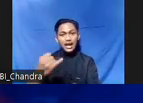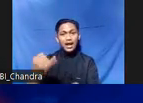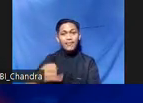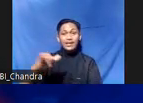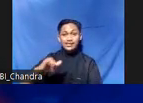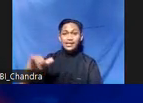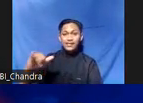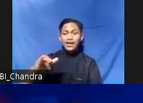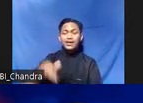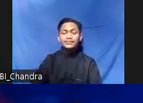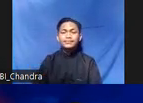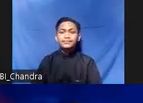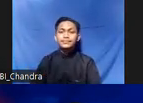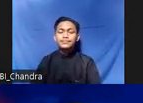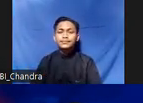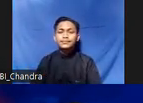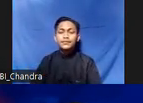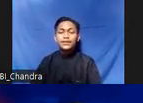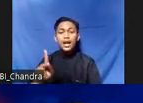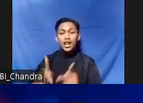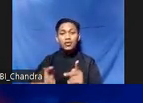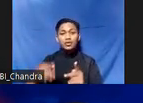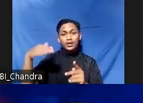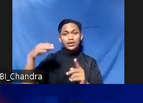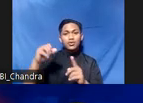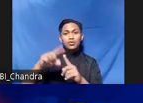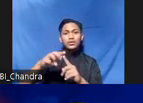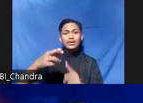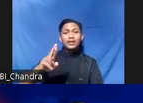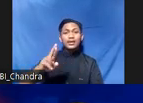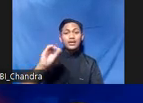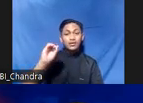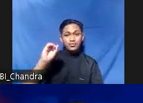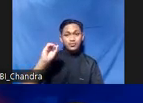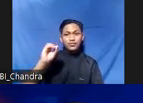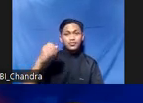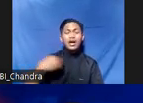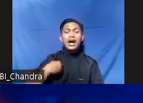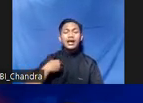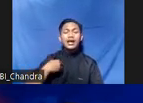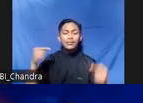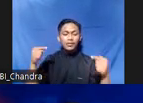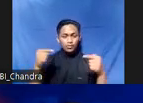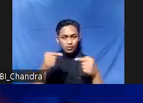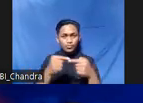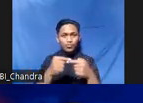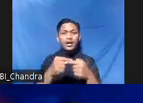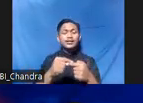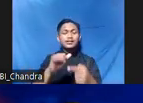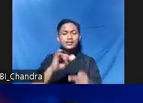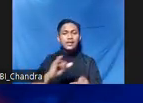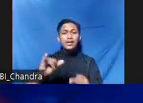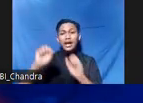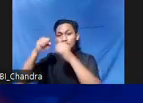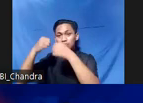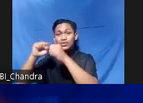di mendeley kalau di utili sendiri nanti juga ada yang menghubungkan antara uterus sendiri dengan boosternya nanti tinggal sekali